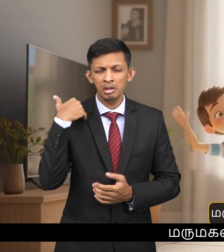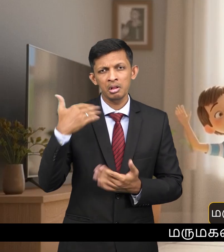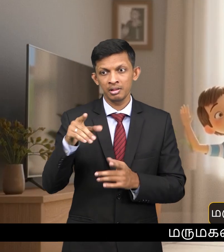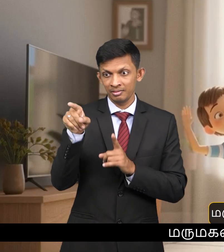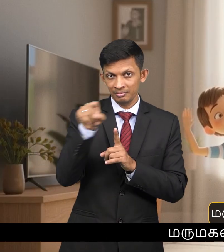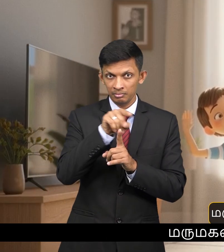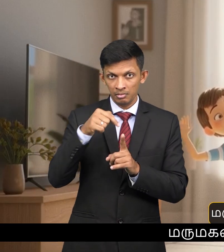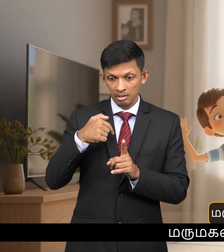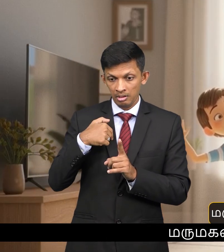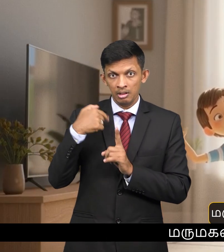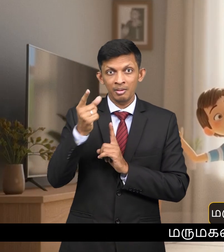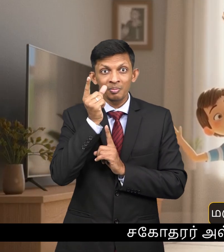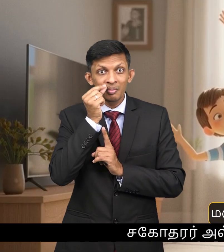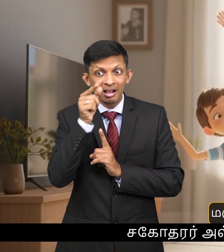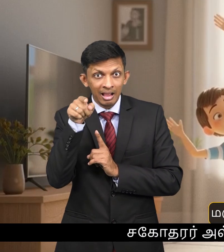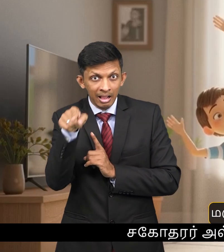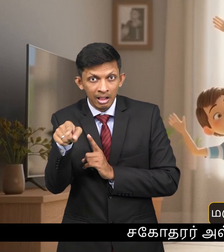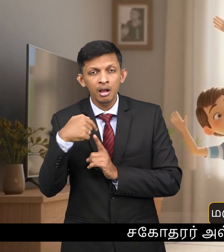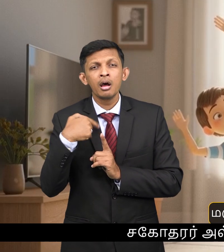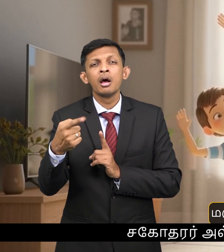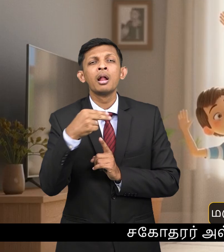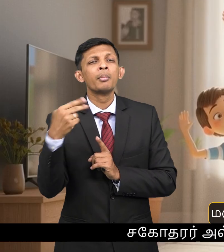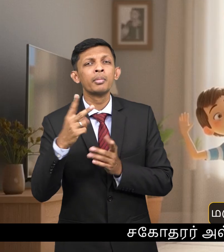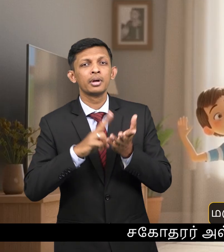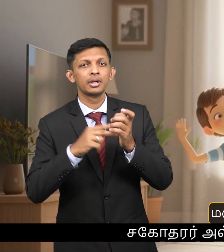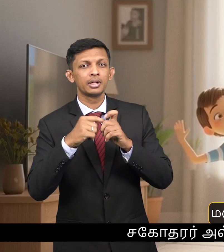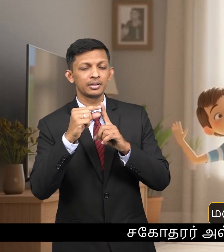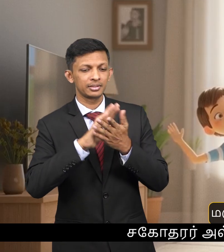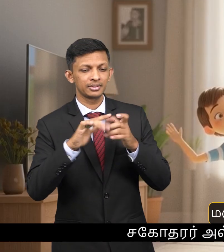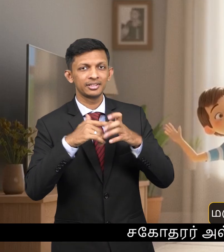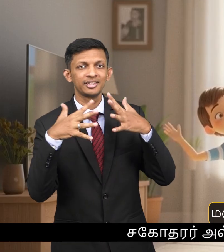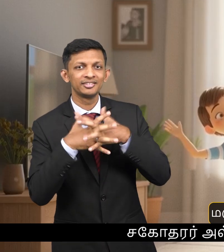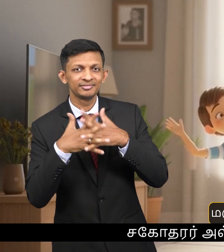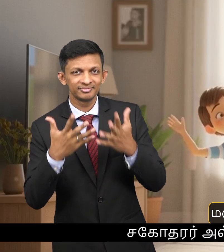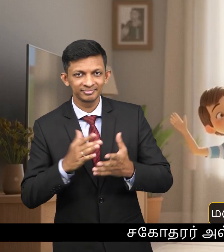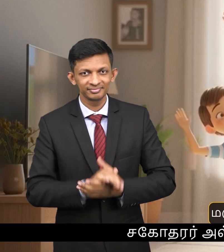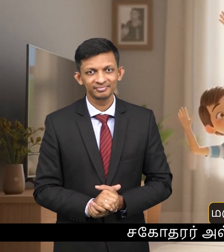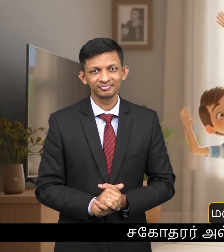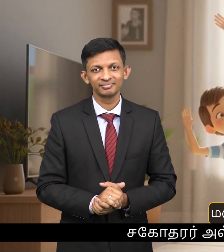மருமகன் என்பது ஒருவனின் சகோதரர் அல்லது சகோதரியின் மகன்.